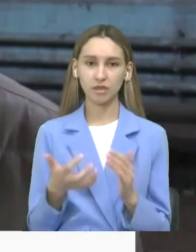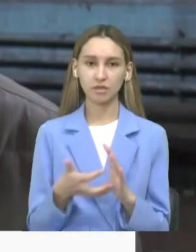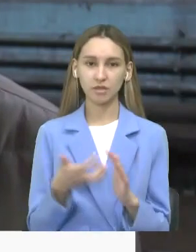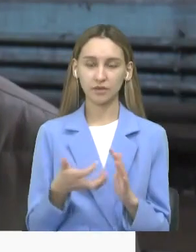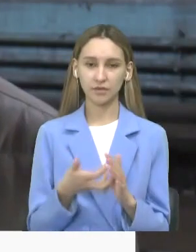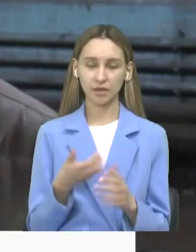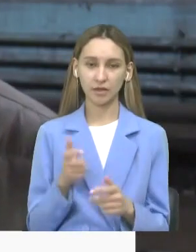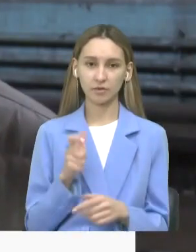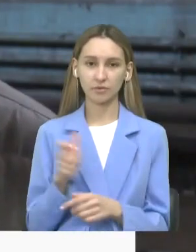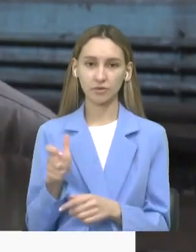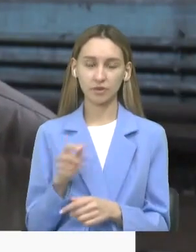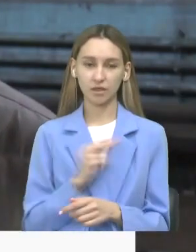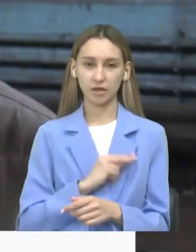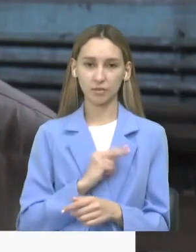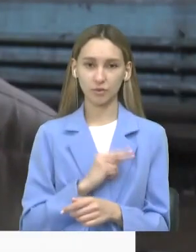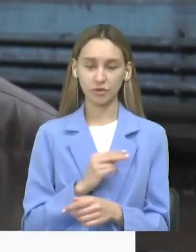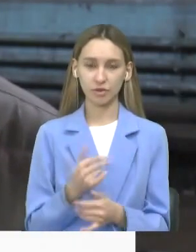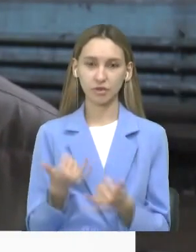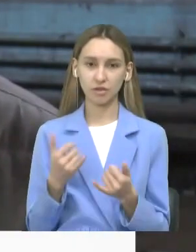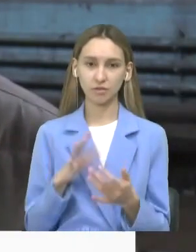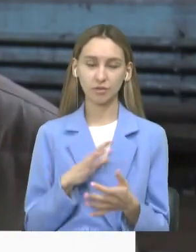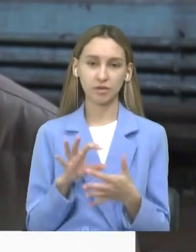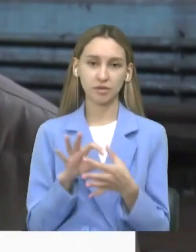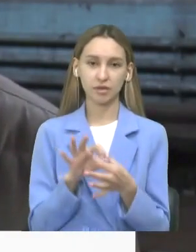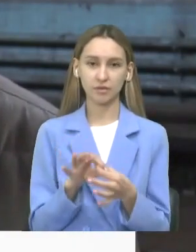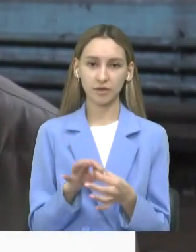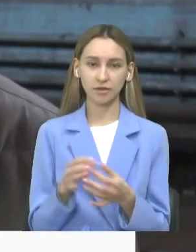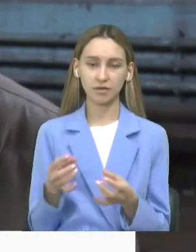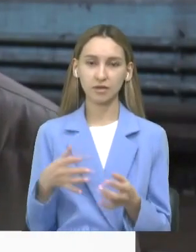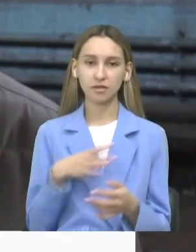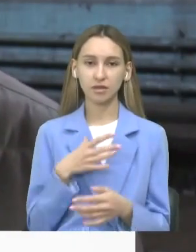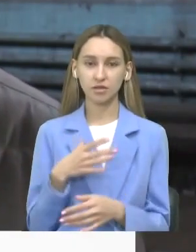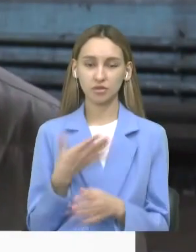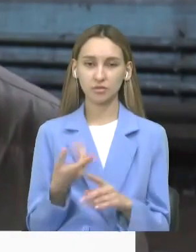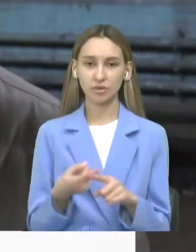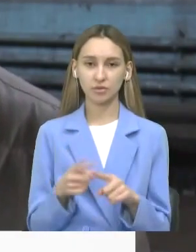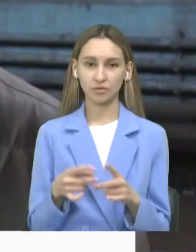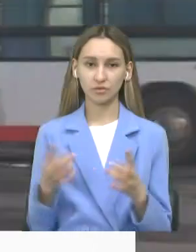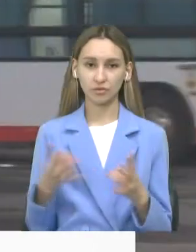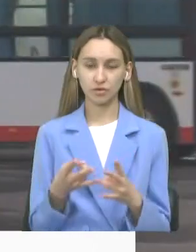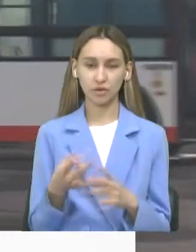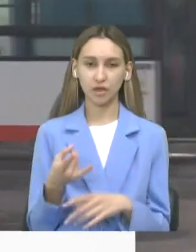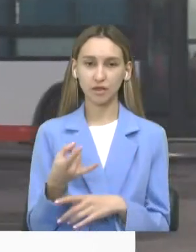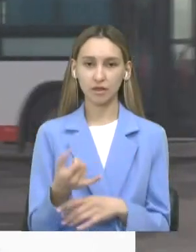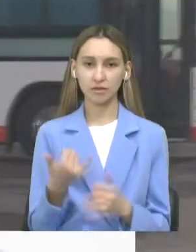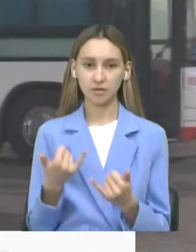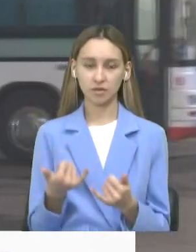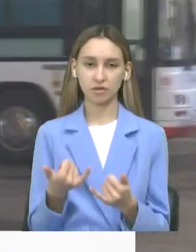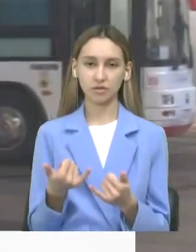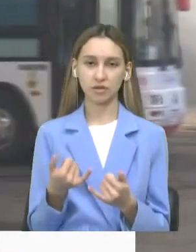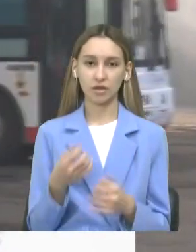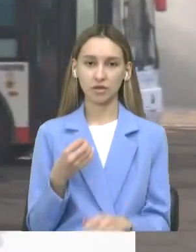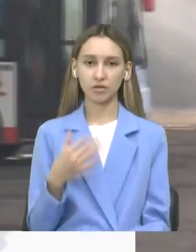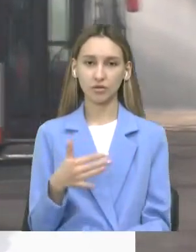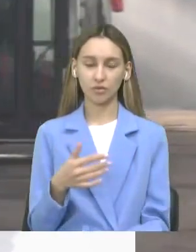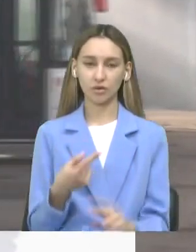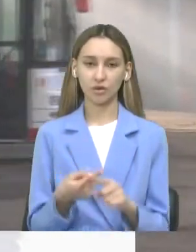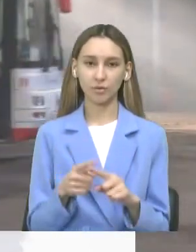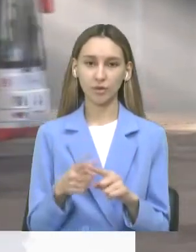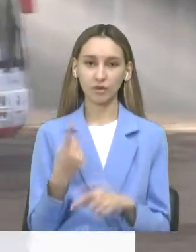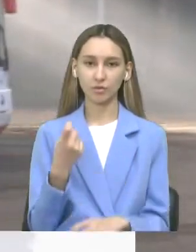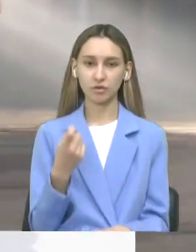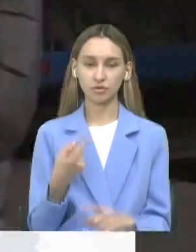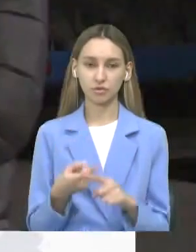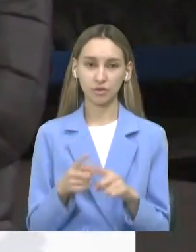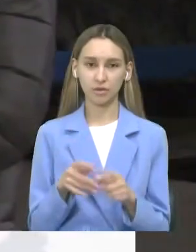жүргізілмейді. Кәсіпорынның тұрақты жұмыс істеуі үшін жолақысын көтеру қажеттілігі туындап отыр. Қазақстанда 12 мың автобус паркі бар,